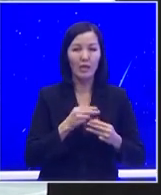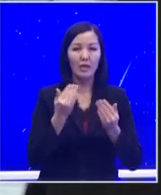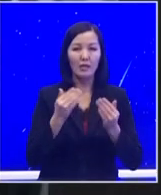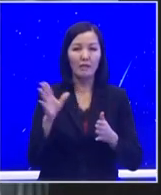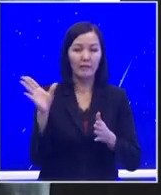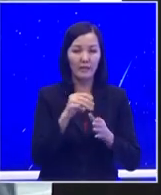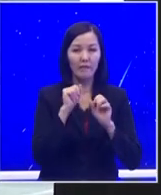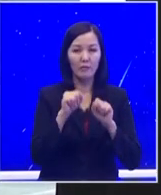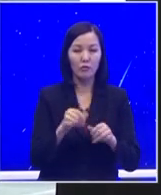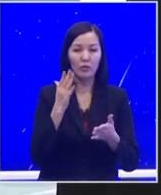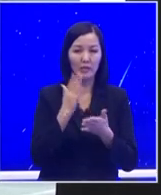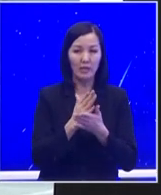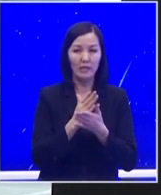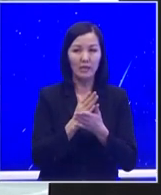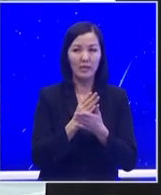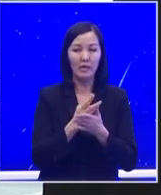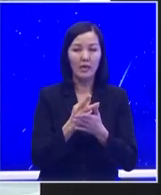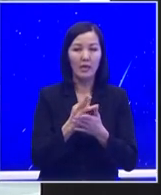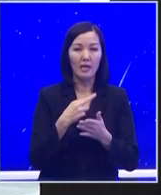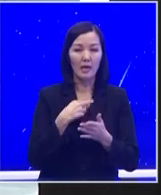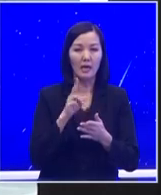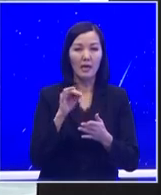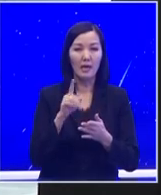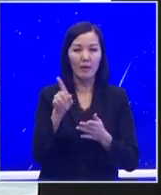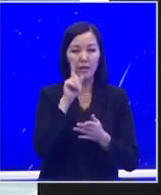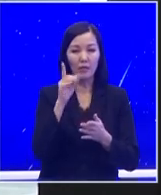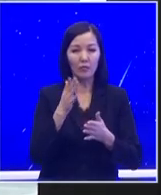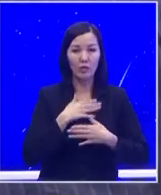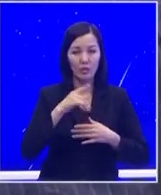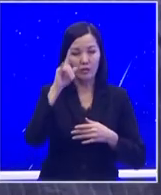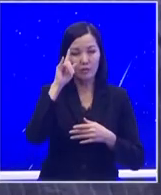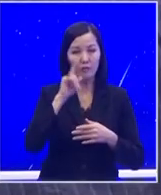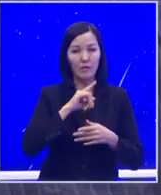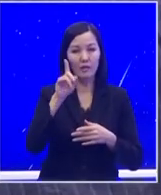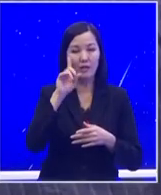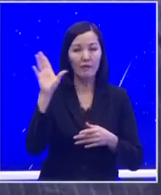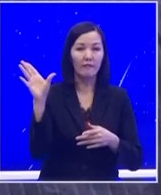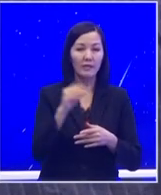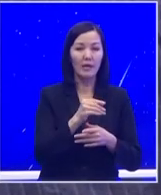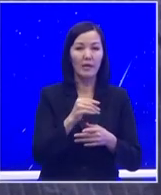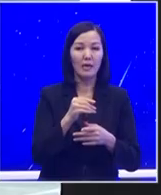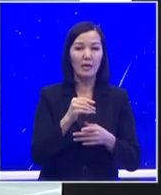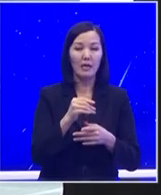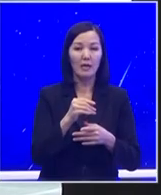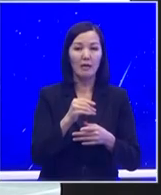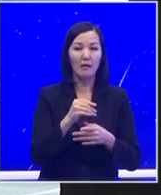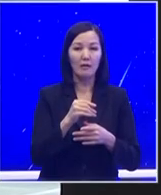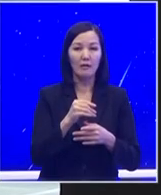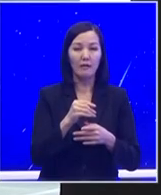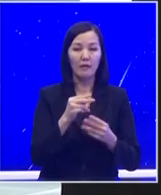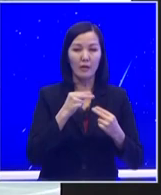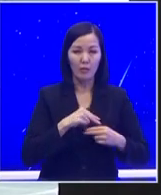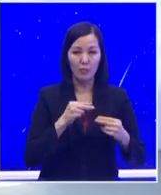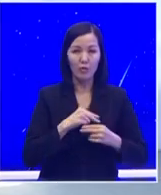все возможности для этого. Я как молодой человек нашей республики всех призываю во благо нашего